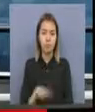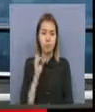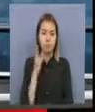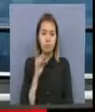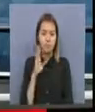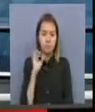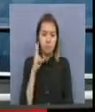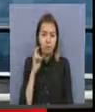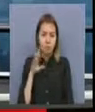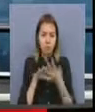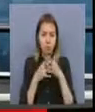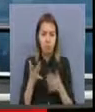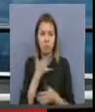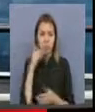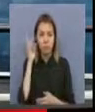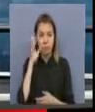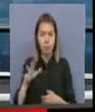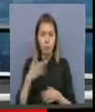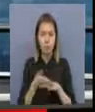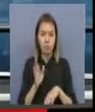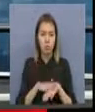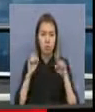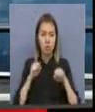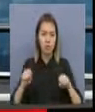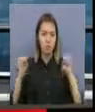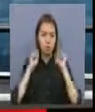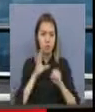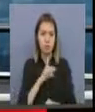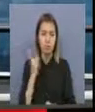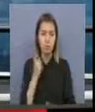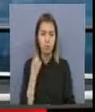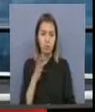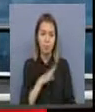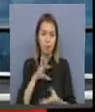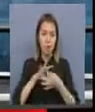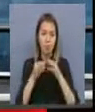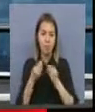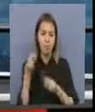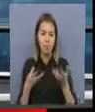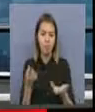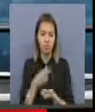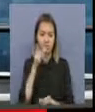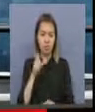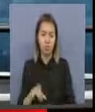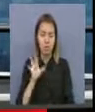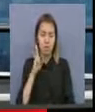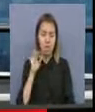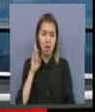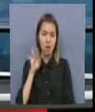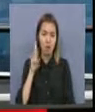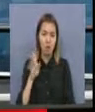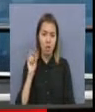Шалғайдағы Жарқайың ауданынан талай танымал ауыр атлеттер түлеп шықты. Солардың алдыңғы легінде олимпиадалық ойындардың жүлдегері Ирина